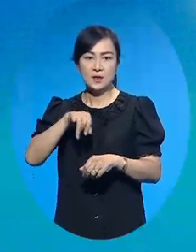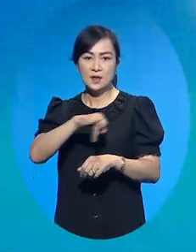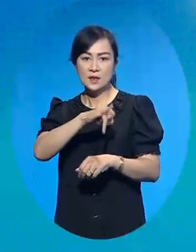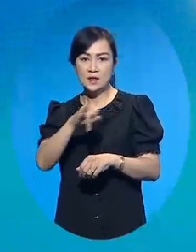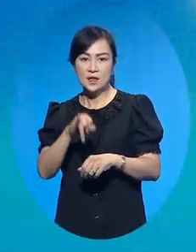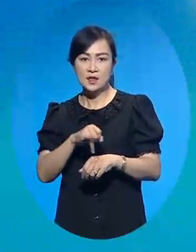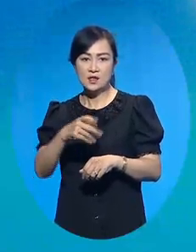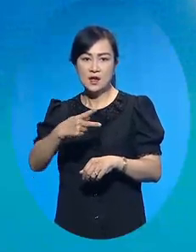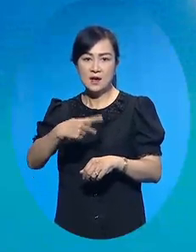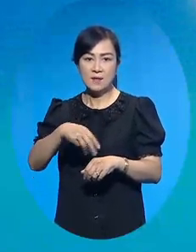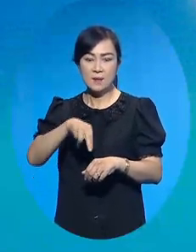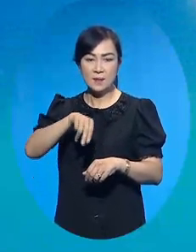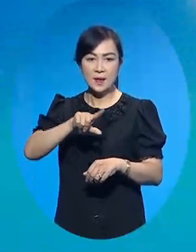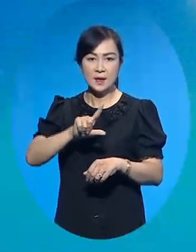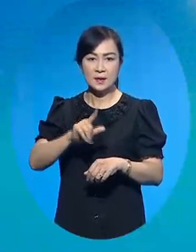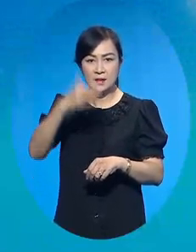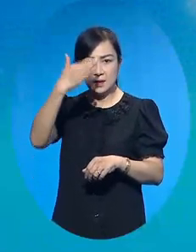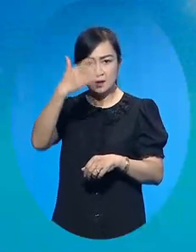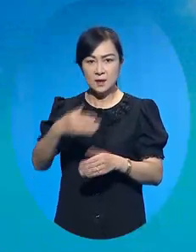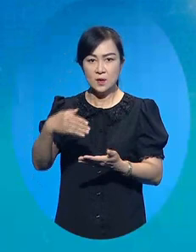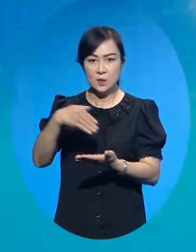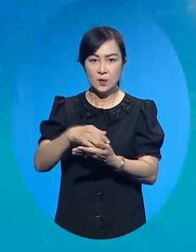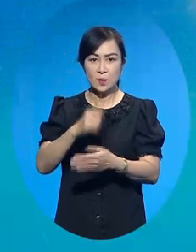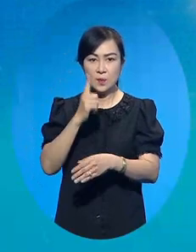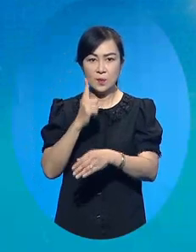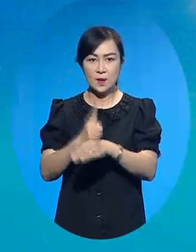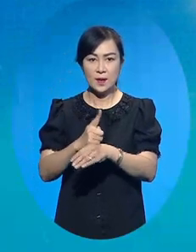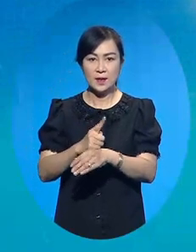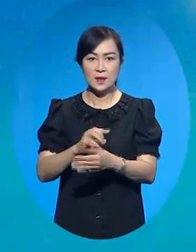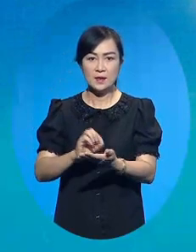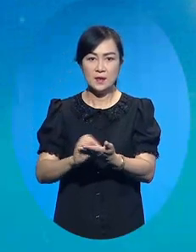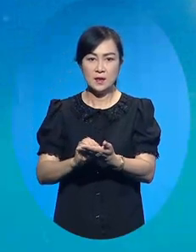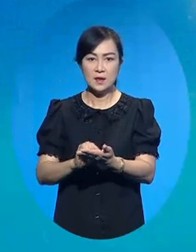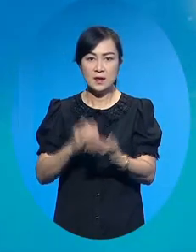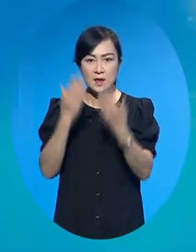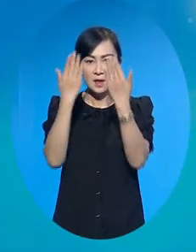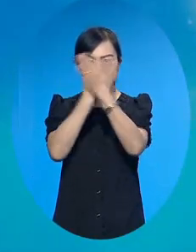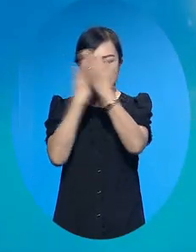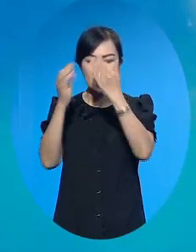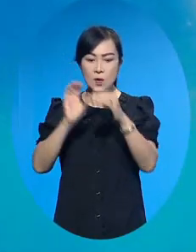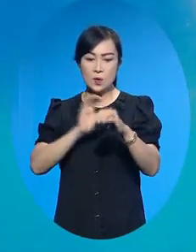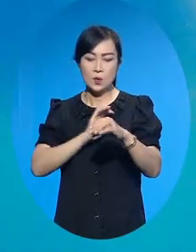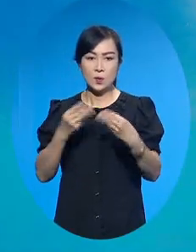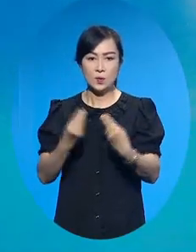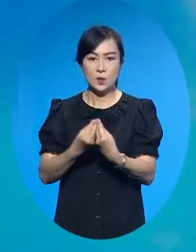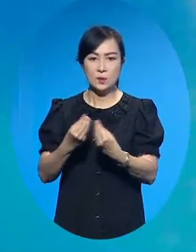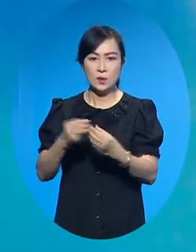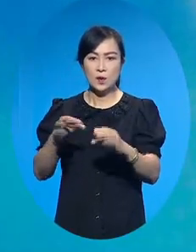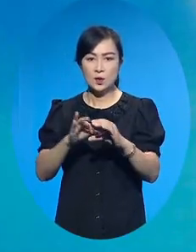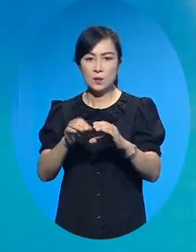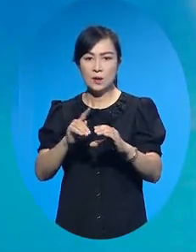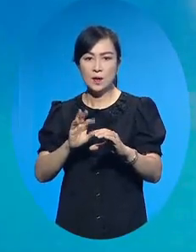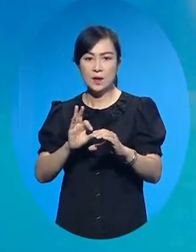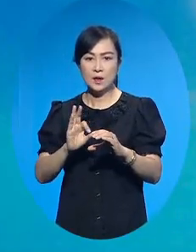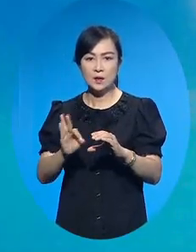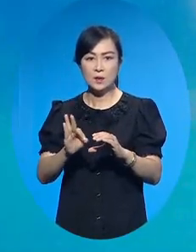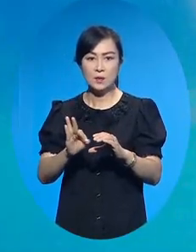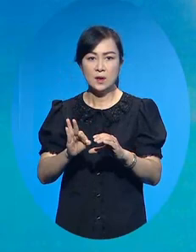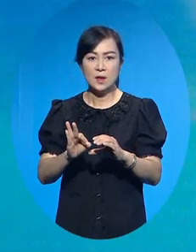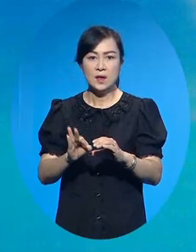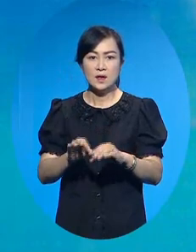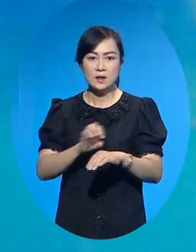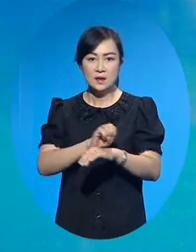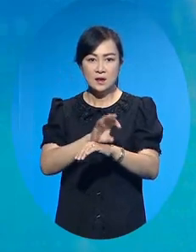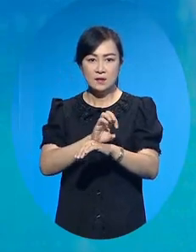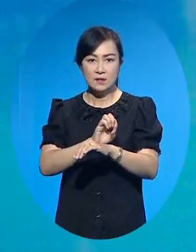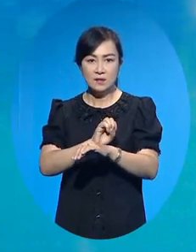Zero và giải pháp năng lượng vừa diễn ra đã thu hút hơn 1.000 lượt đăng ký từ đại diện các chủ đầu tư, công ty kiến trúc, các nhà thiết kế nội thất, tư